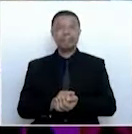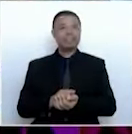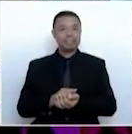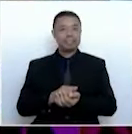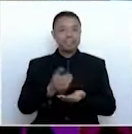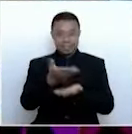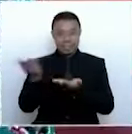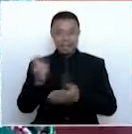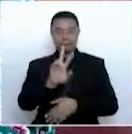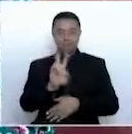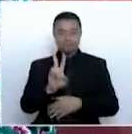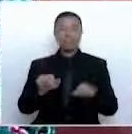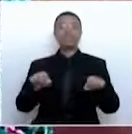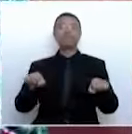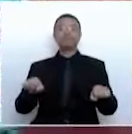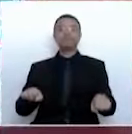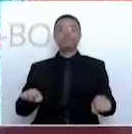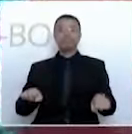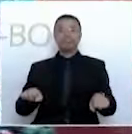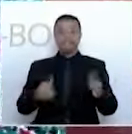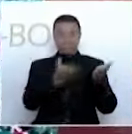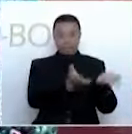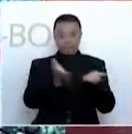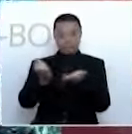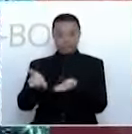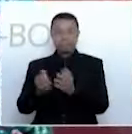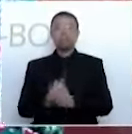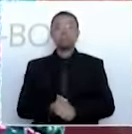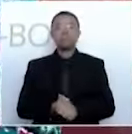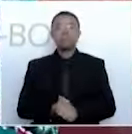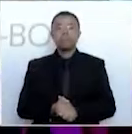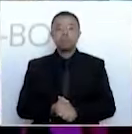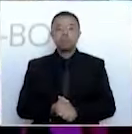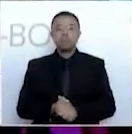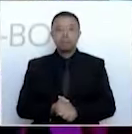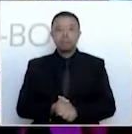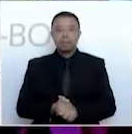Bapak-bapak dimohon untuk menempati tempat yang sudah disiapkan.